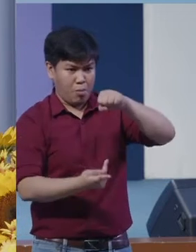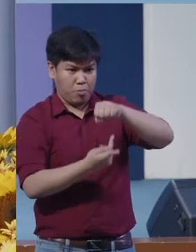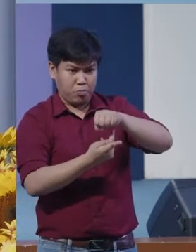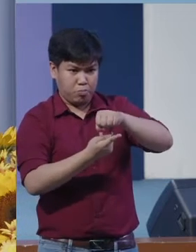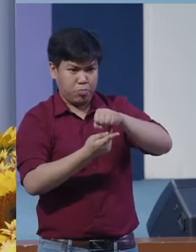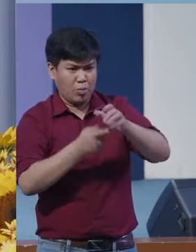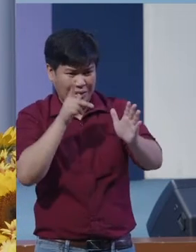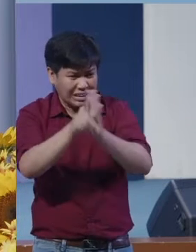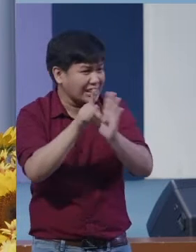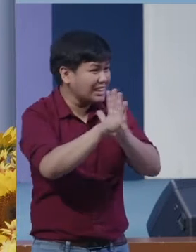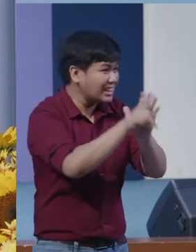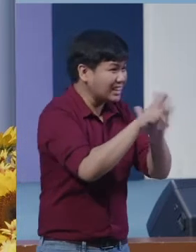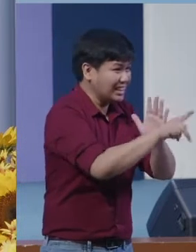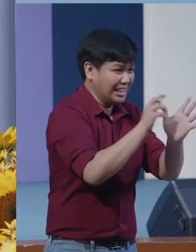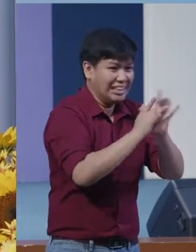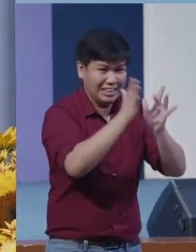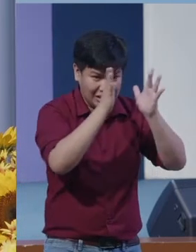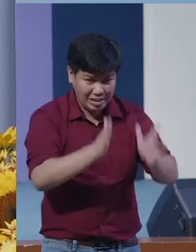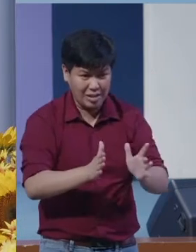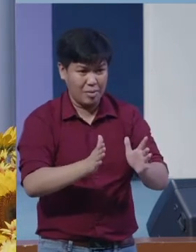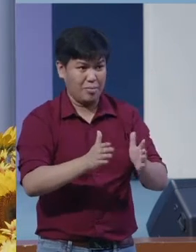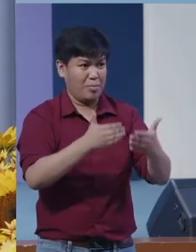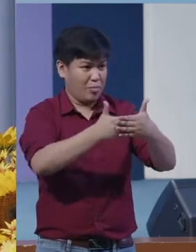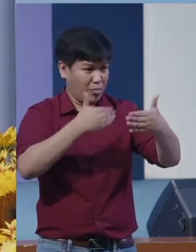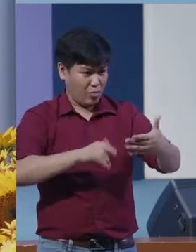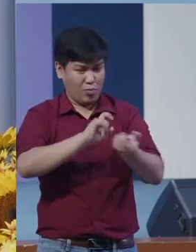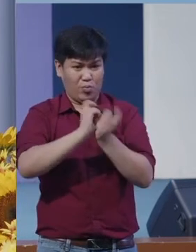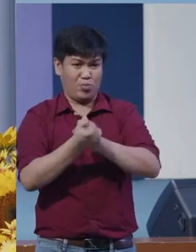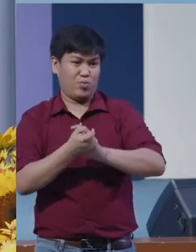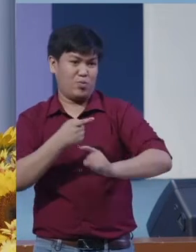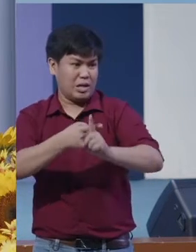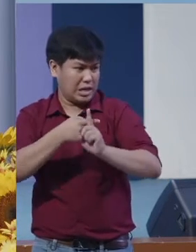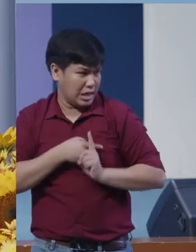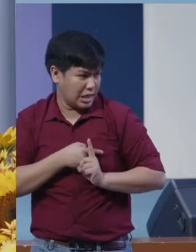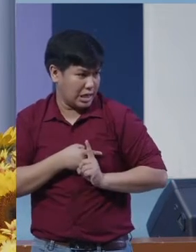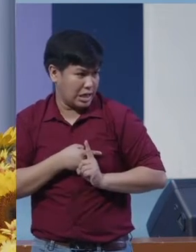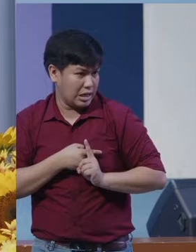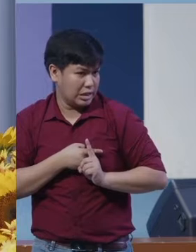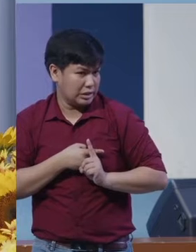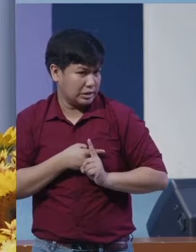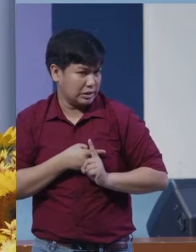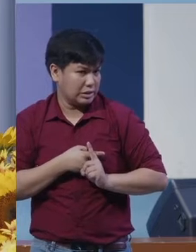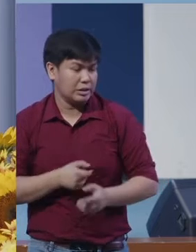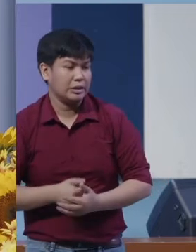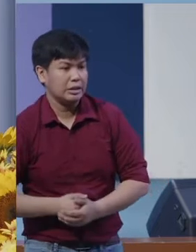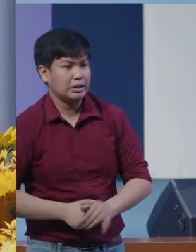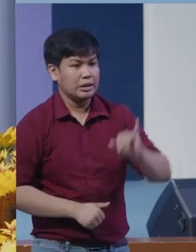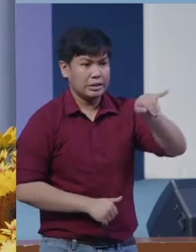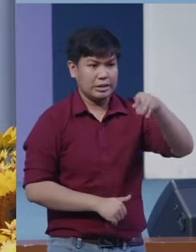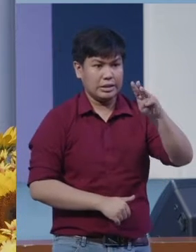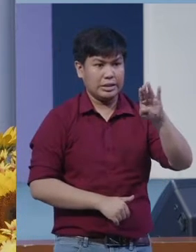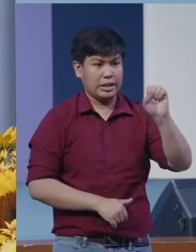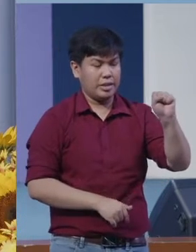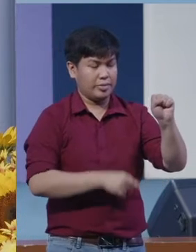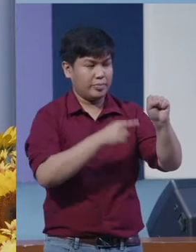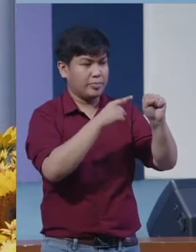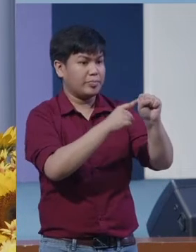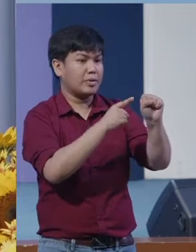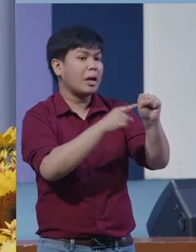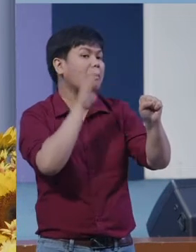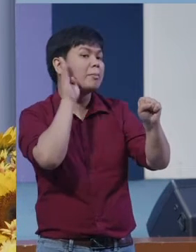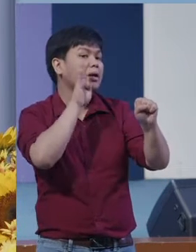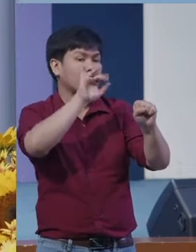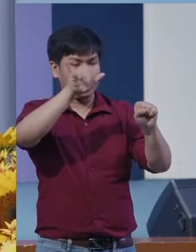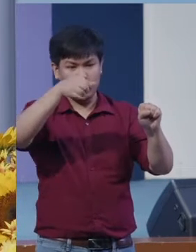8:1. Nagpatuloy yun hanggang sa pinatay si James, the other James, yung kapatid ni John, Acts